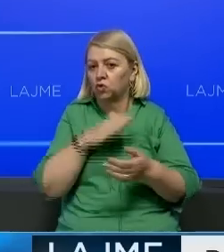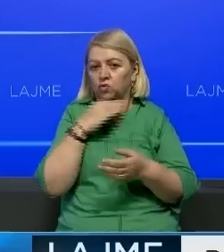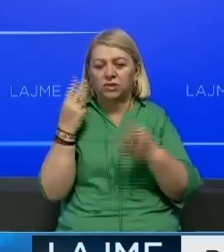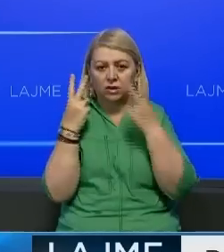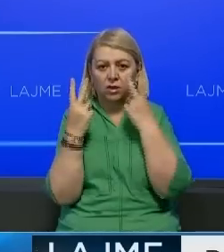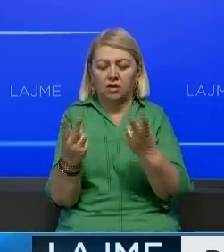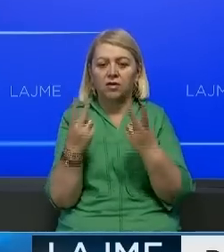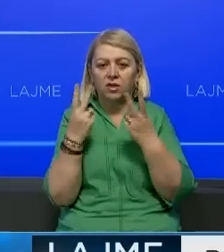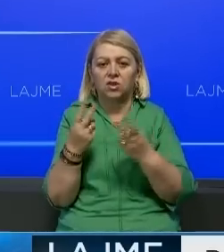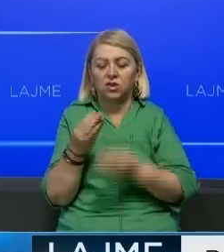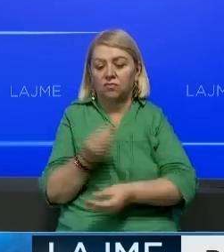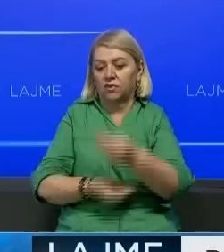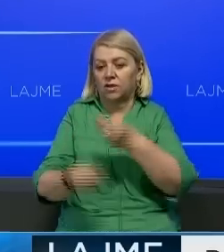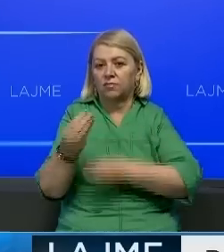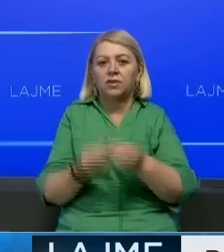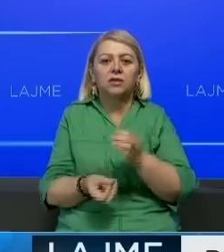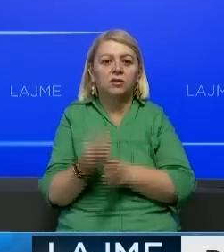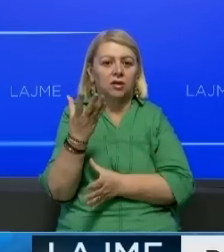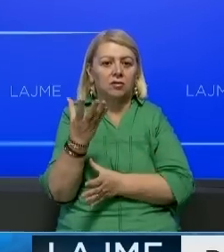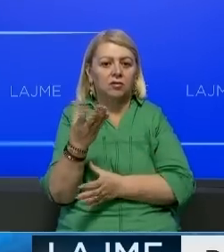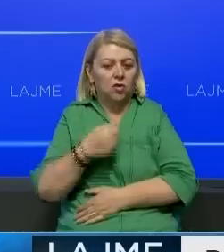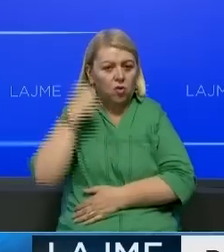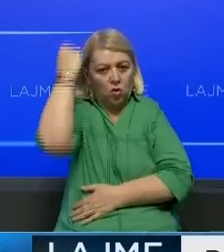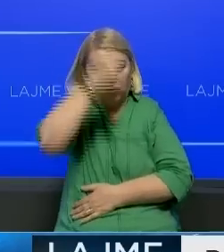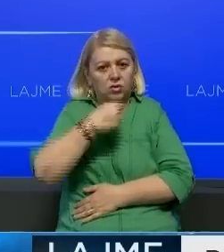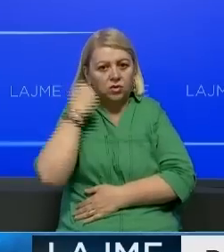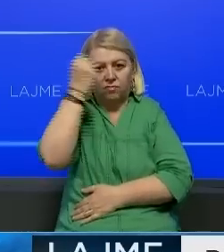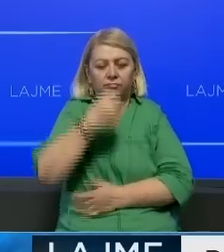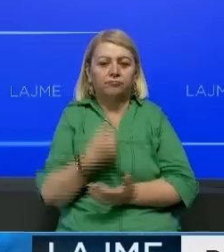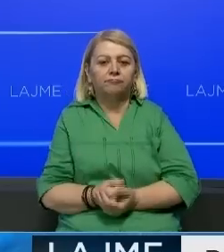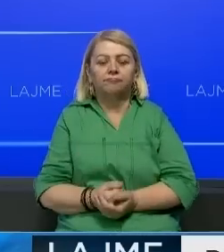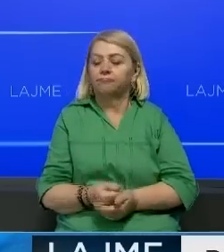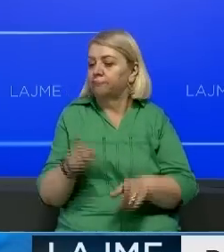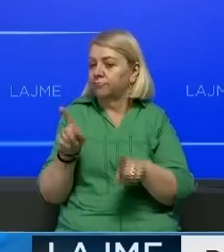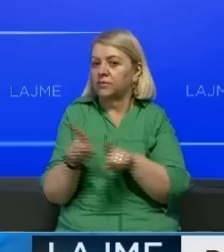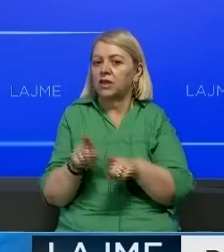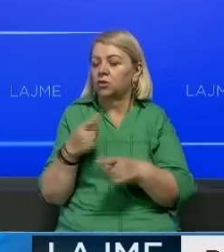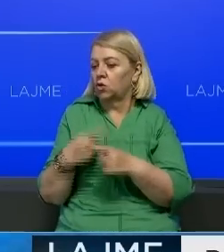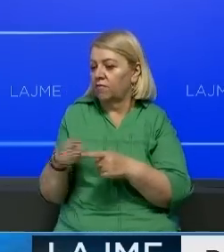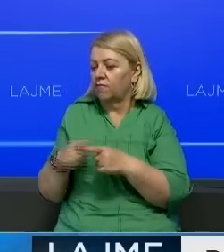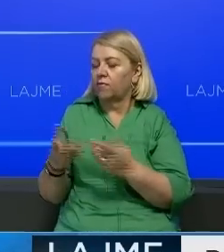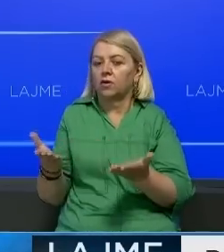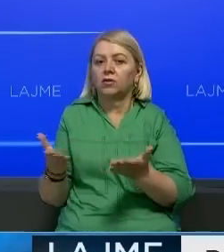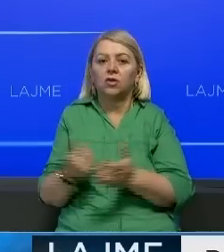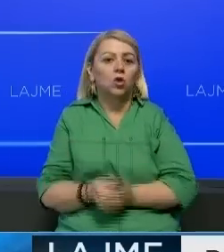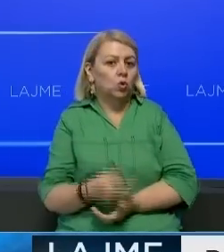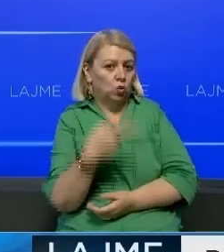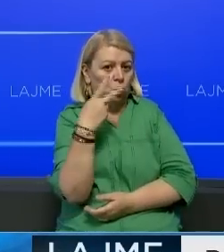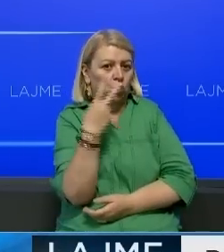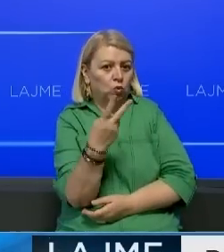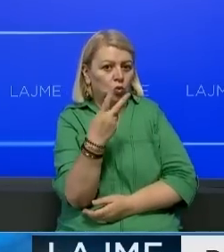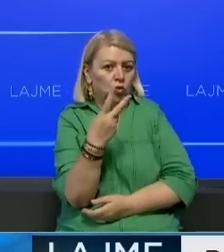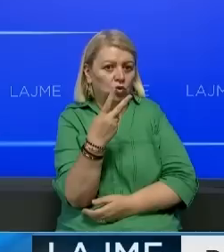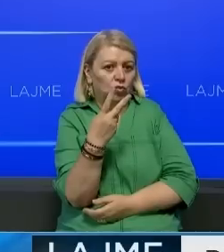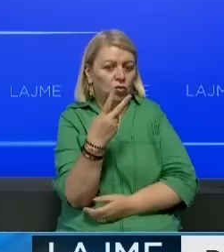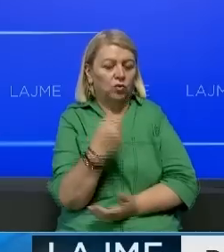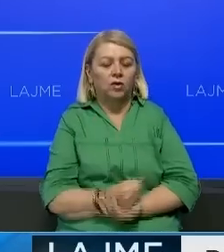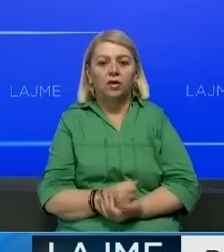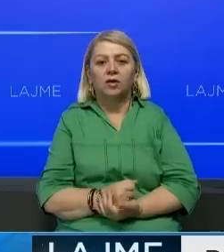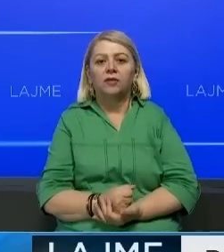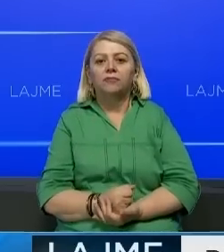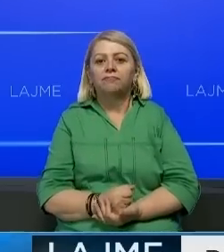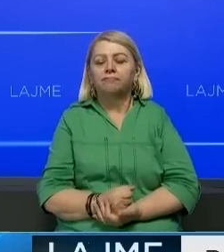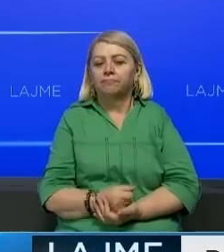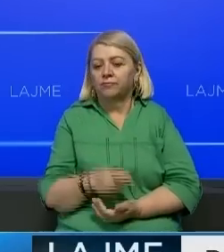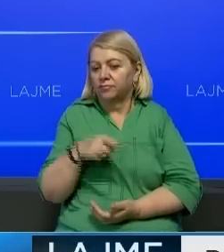të zhvillimit ekonomik të Kosovës, edhe konsumi natyrisht që varet prej këtyre dy nën aspekteve cilat